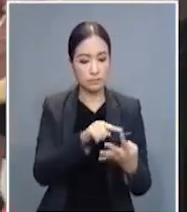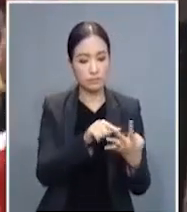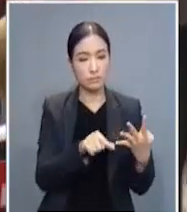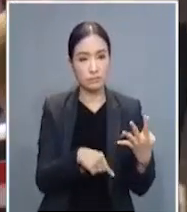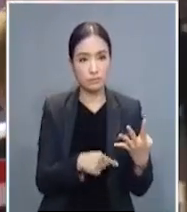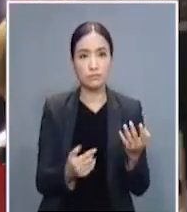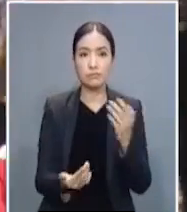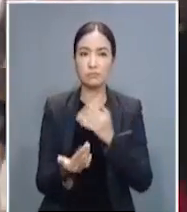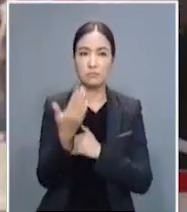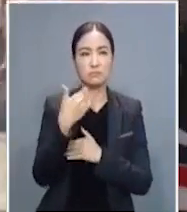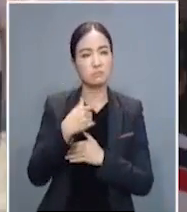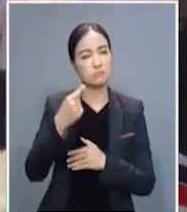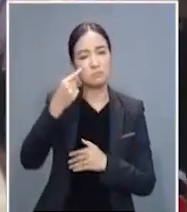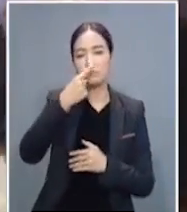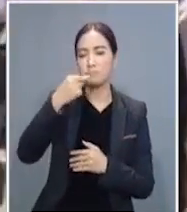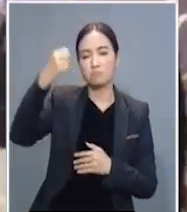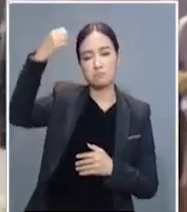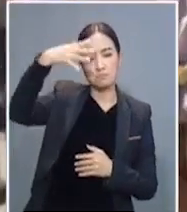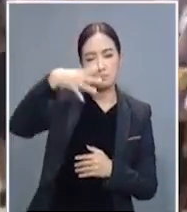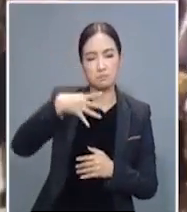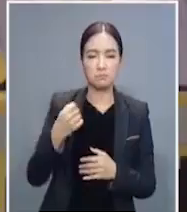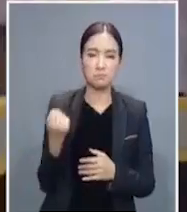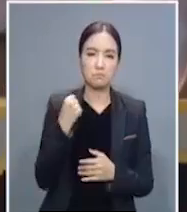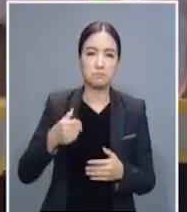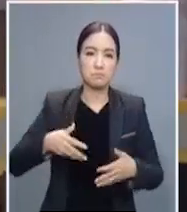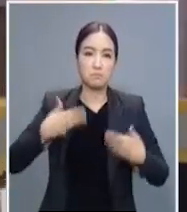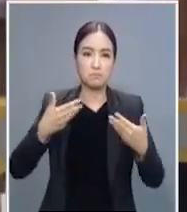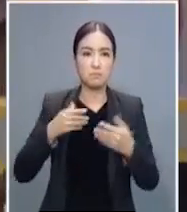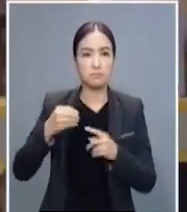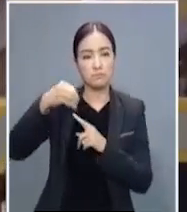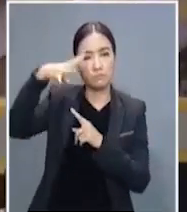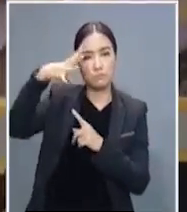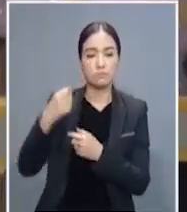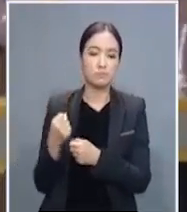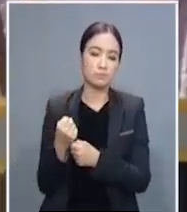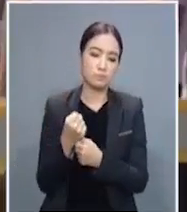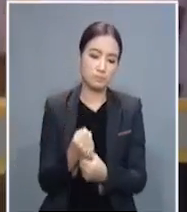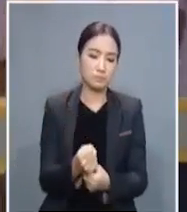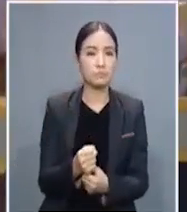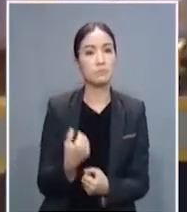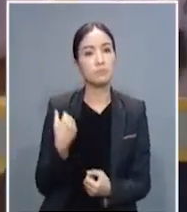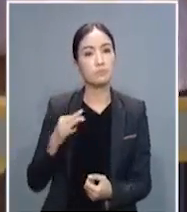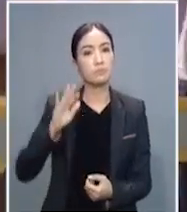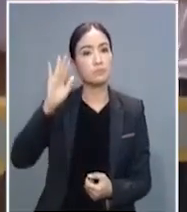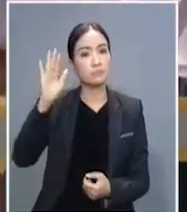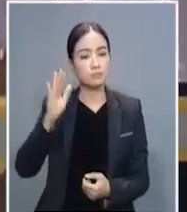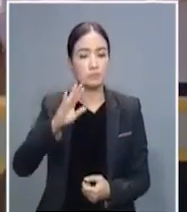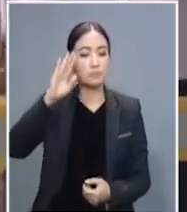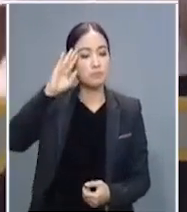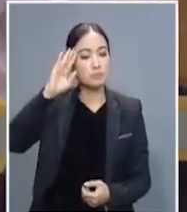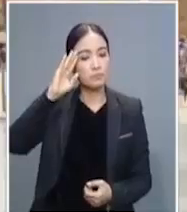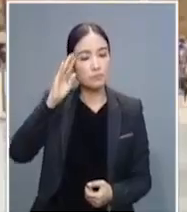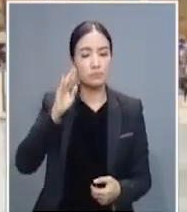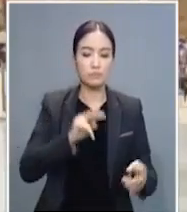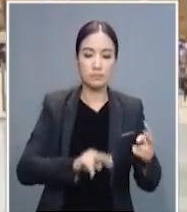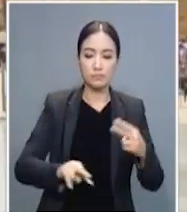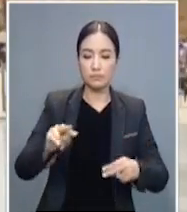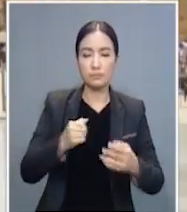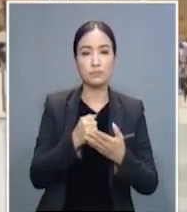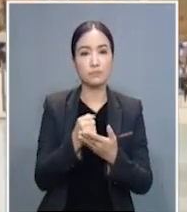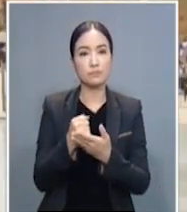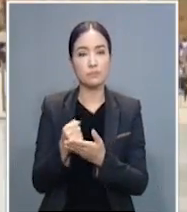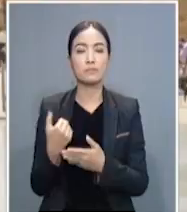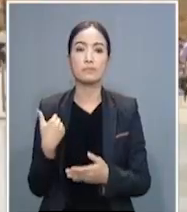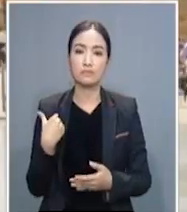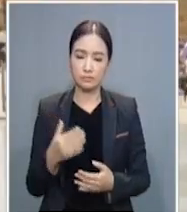ร้อนอบอ้าวแล้วก็แดดจัดครับเจ้าหน้าที่จึงได้จัดเตรียมร่มไว้ให้บริการโดยมีกลุ่มจิตอาสาเฉพาะกิจมีทหารคอยดูแลอำนวยความสะดวก